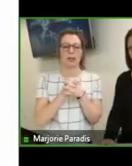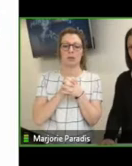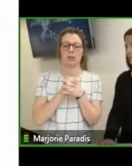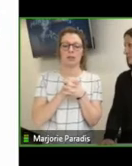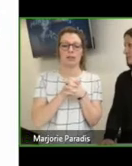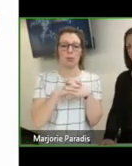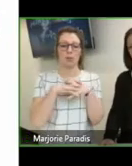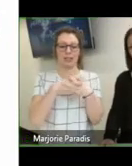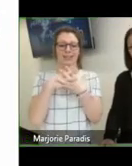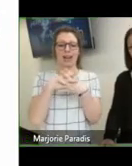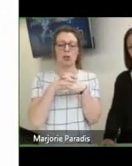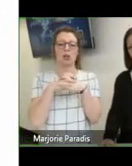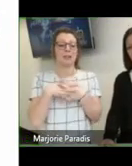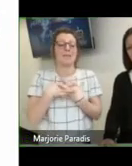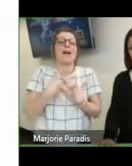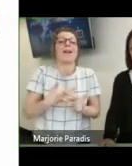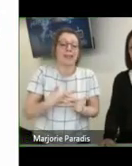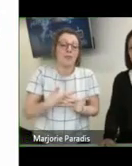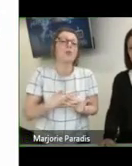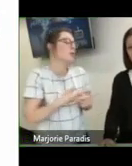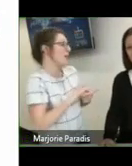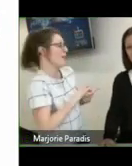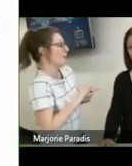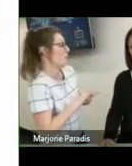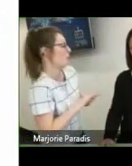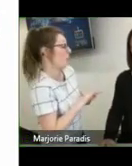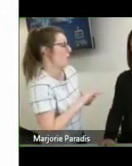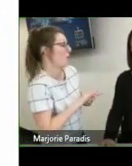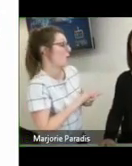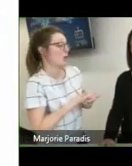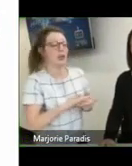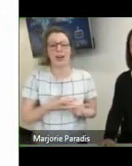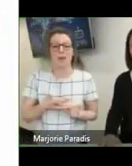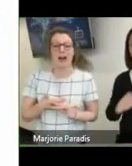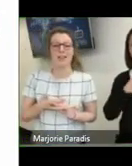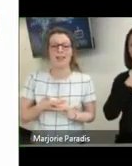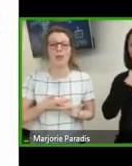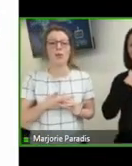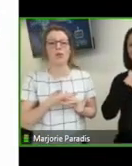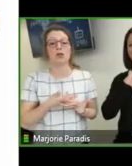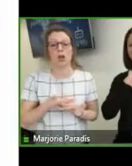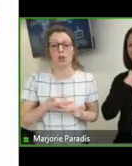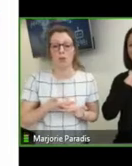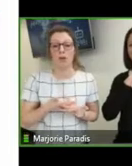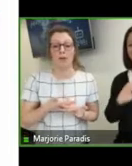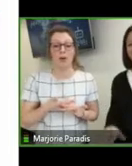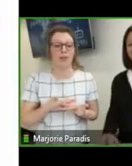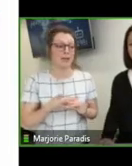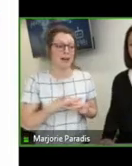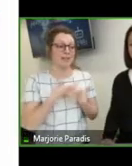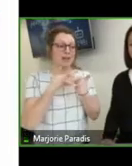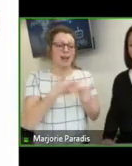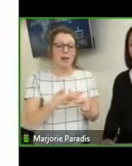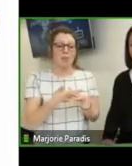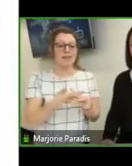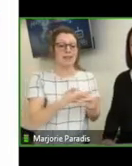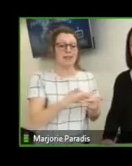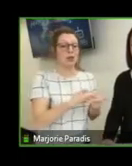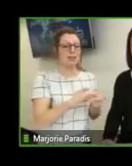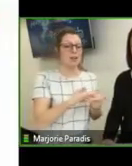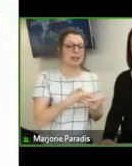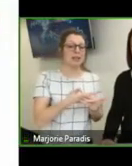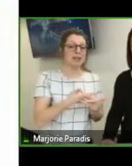qu'on espère réussir à transformer cette trame-là finalement en trame où vous avez de l'impact et où vos jeunes peuvent avoir de l'impact. Puis,